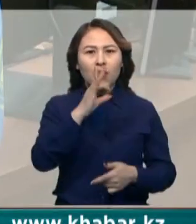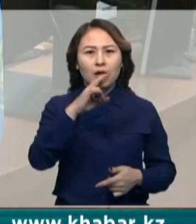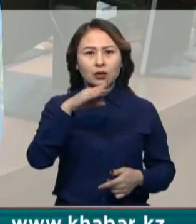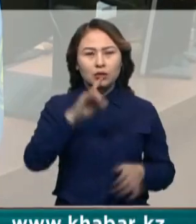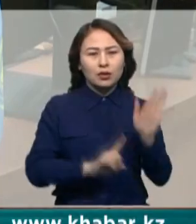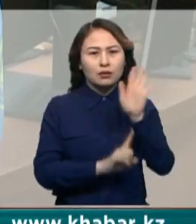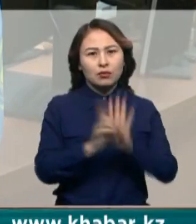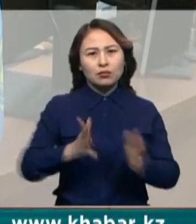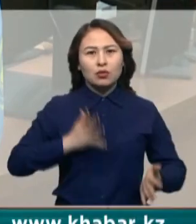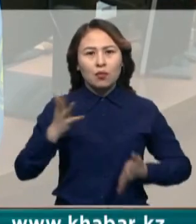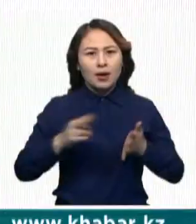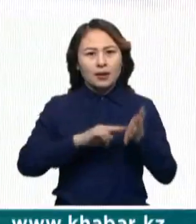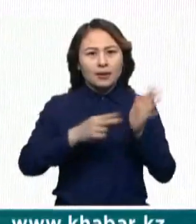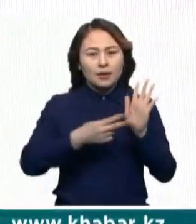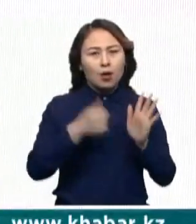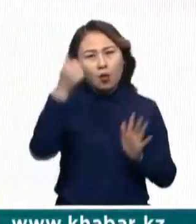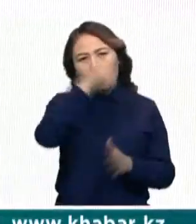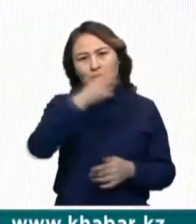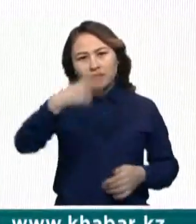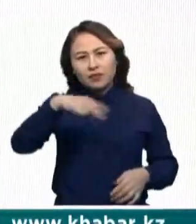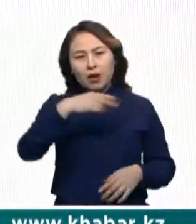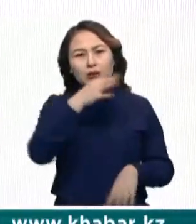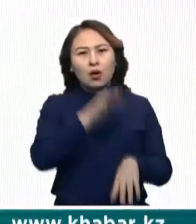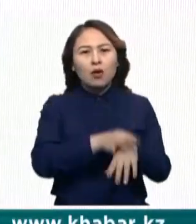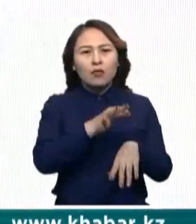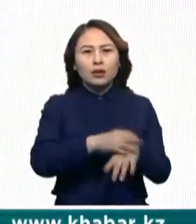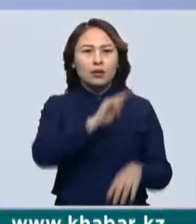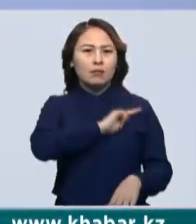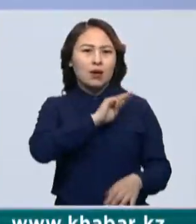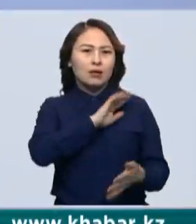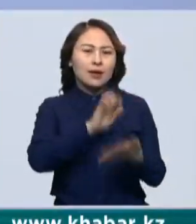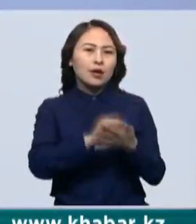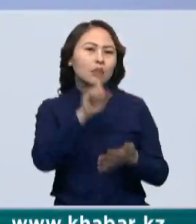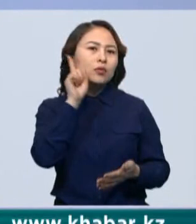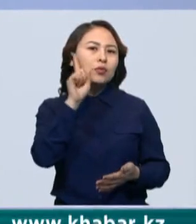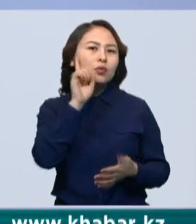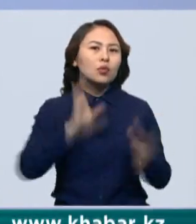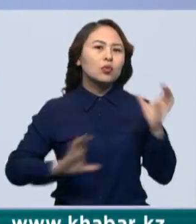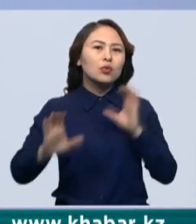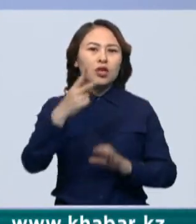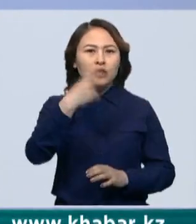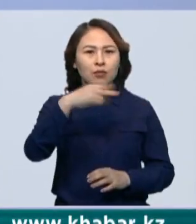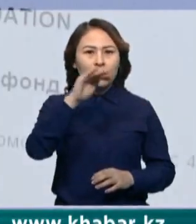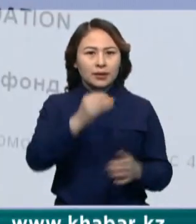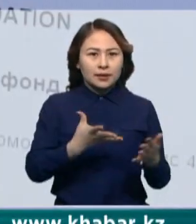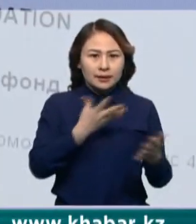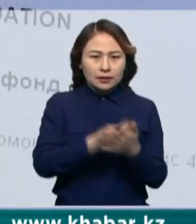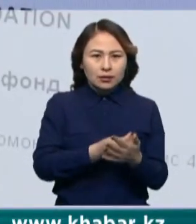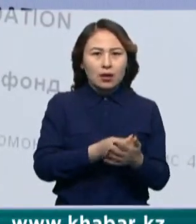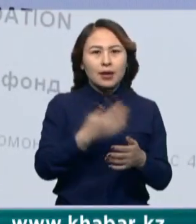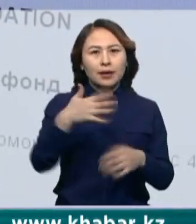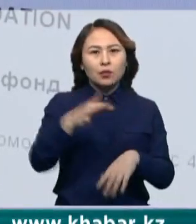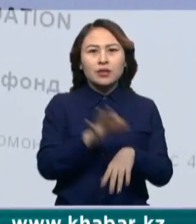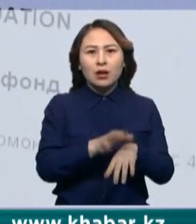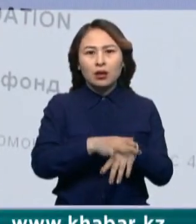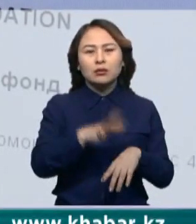волонтерларды ынталандыру. Жоба аясында жылына 20 сағат волонтерлік қызметпен айналысатын студентке 20 мың теңге, 50 сағат